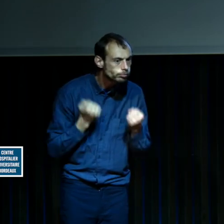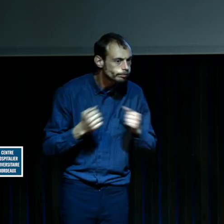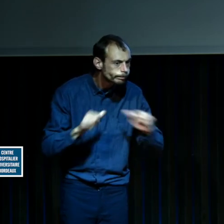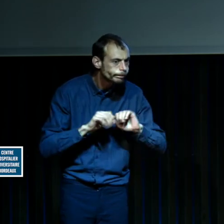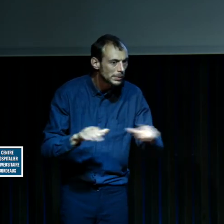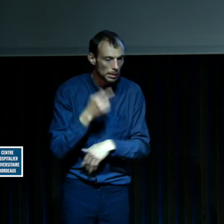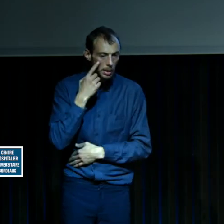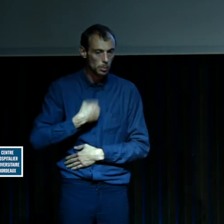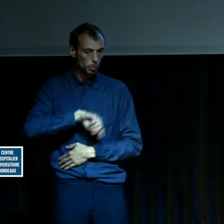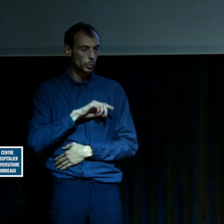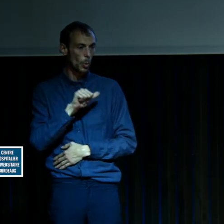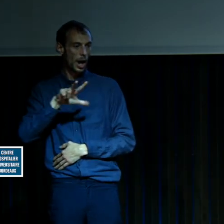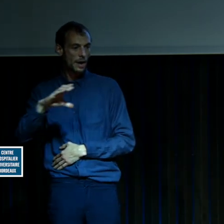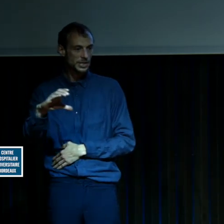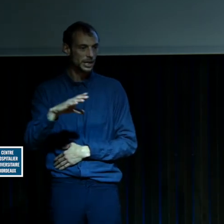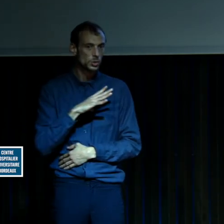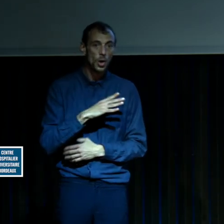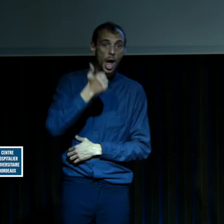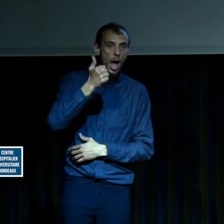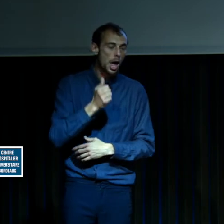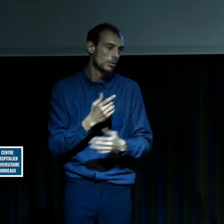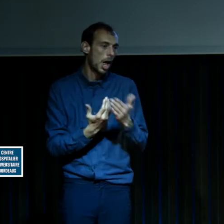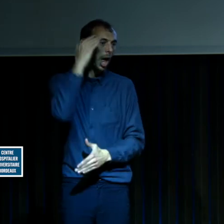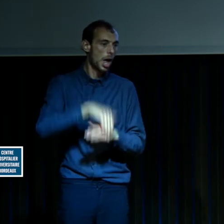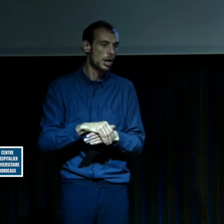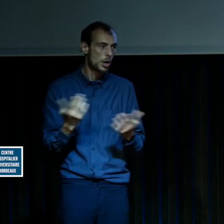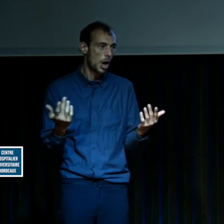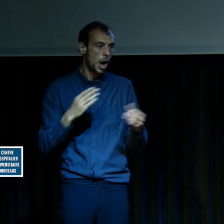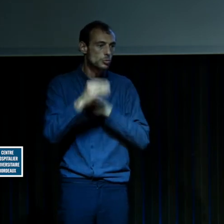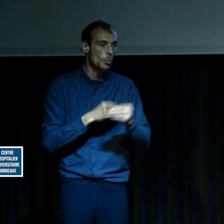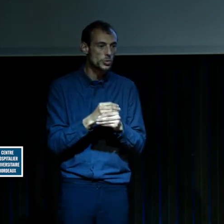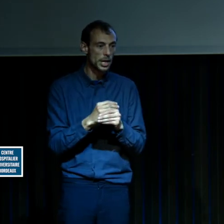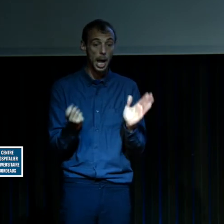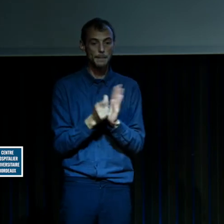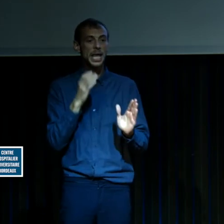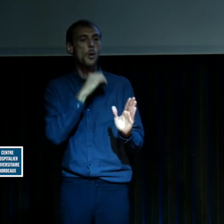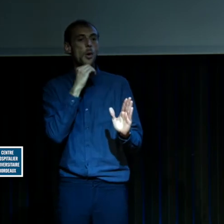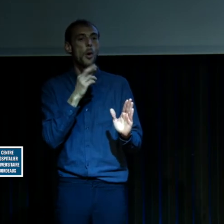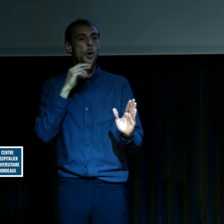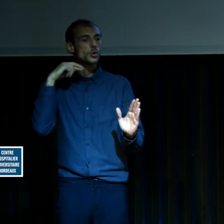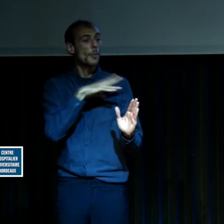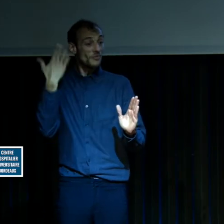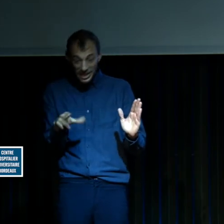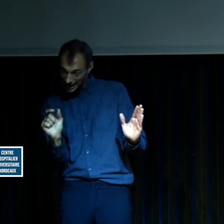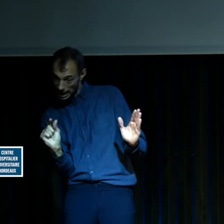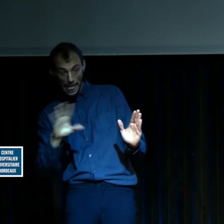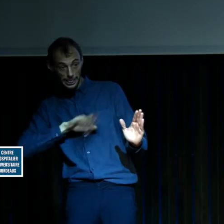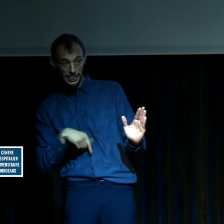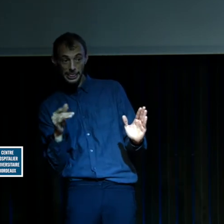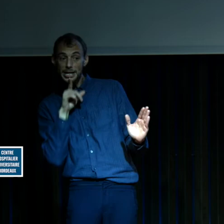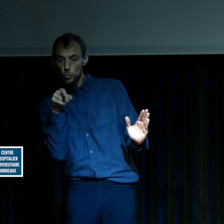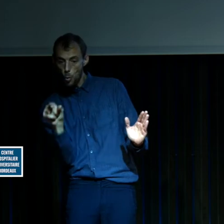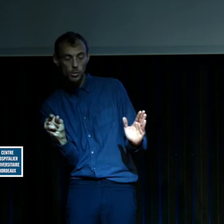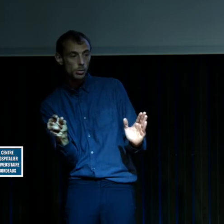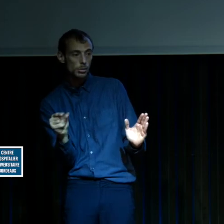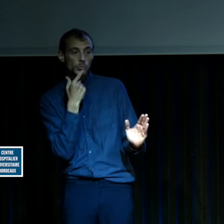pauvre petite journée mondiale de l'AVC qui tombe à la fin d'Octobre Rose. Tout le monde nous oublie ou nous noie dans la masse. L'année dernière,